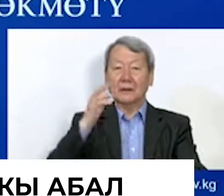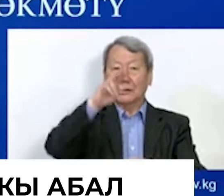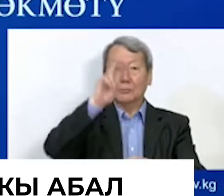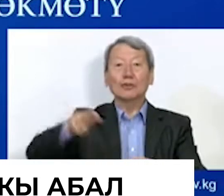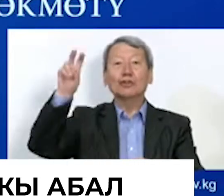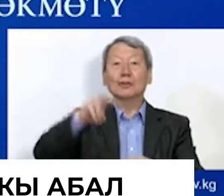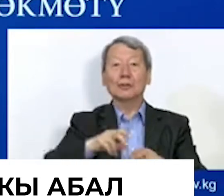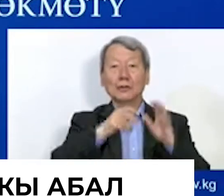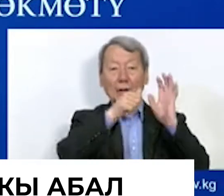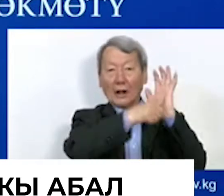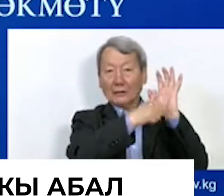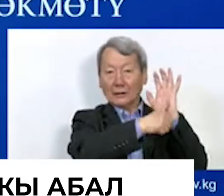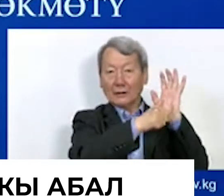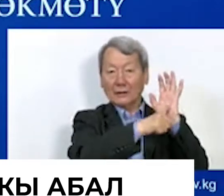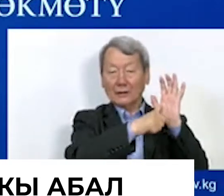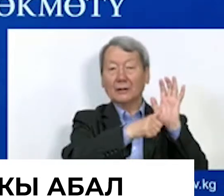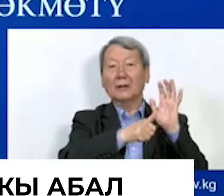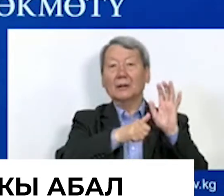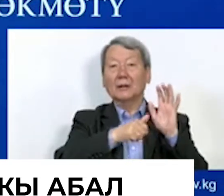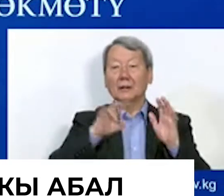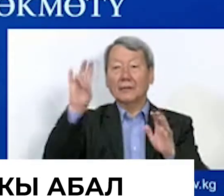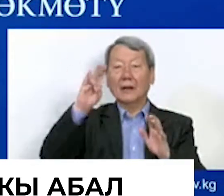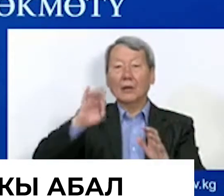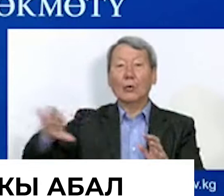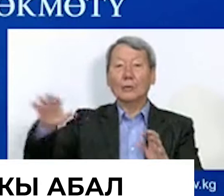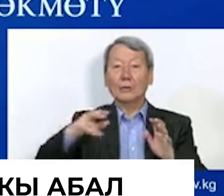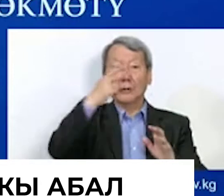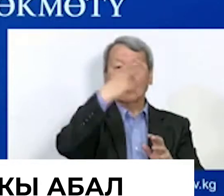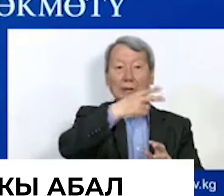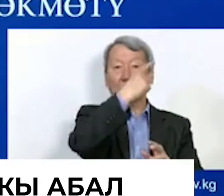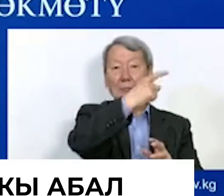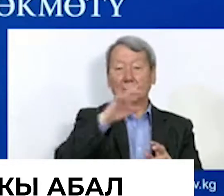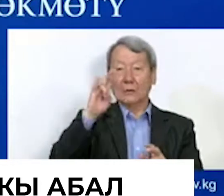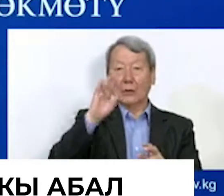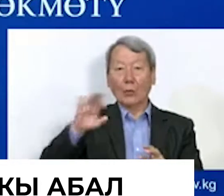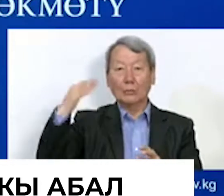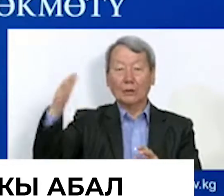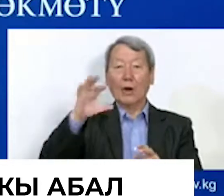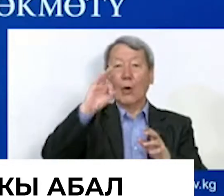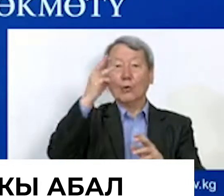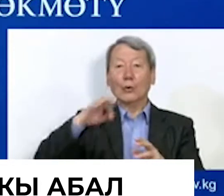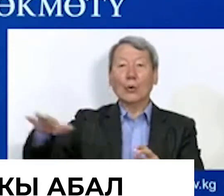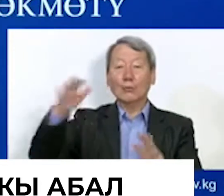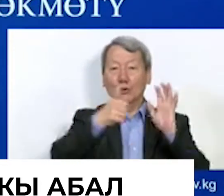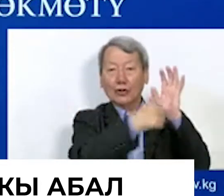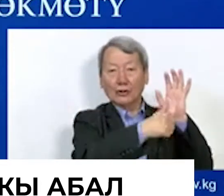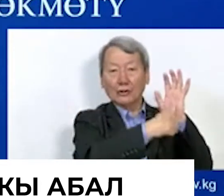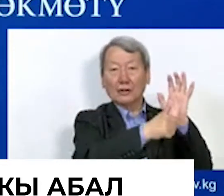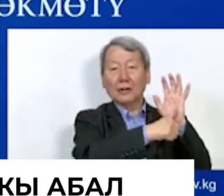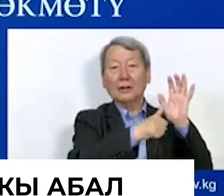Бишкек шаарынан 6 учур табылды. Нарын областында 21 учур табылып атат. Ош областында 6